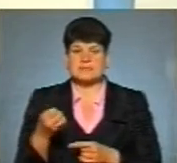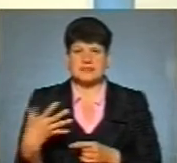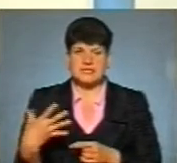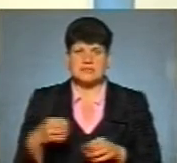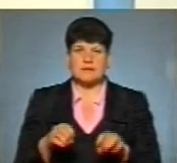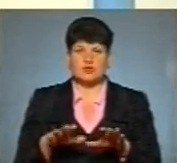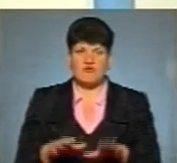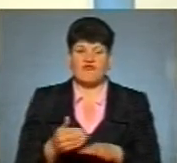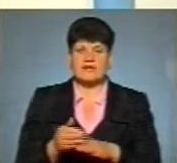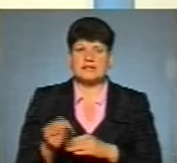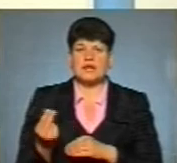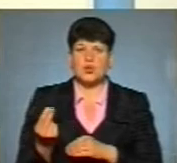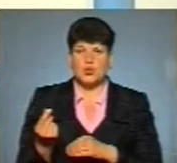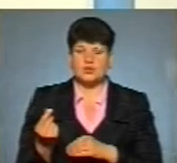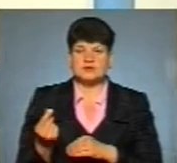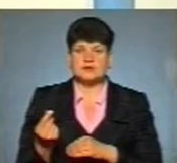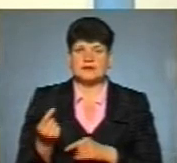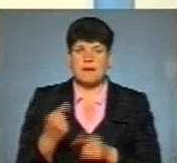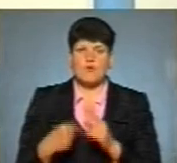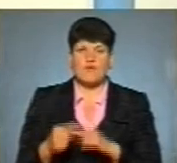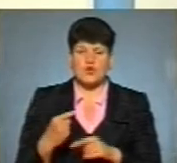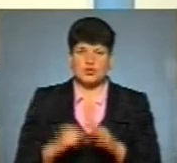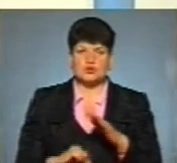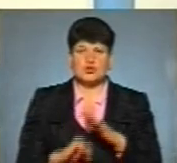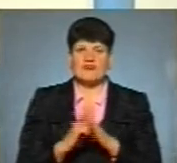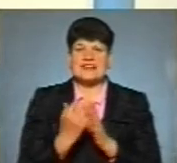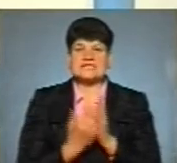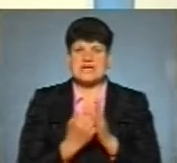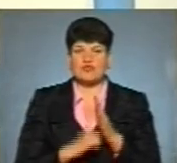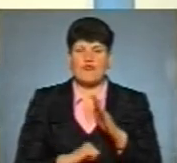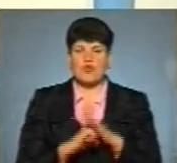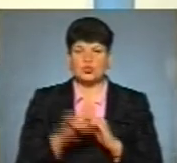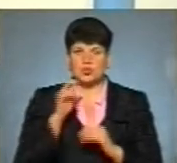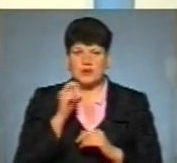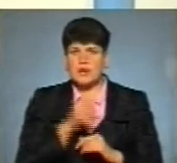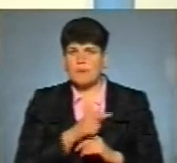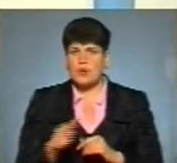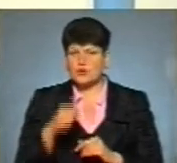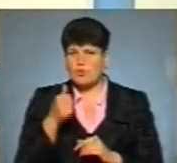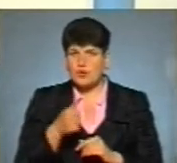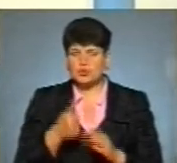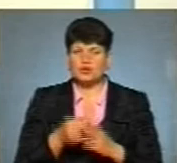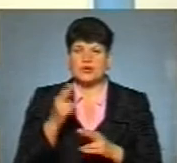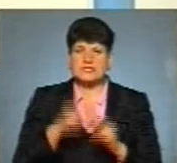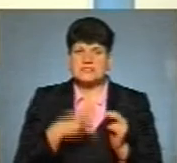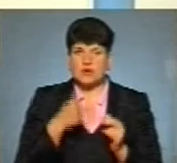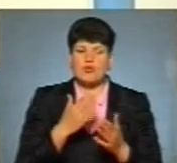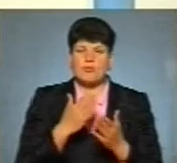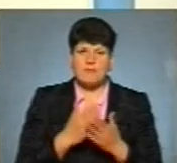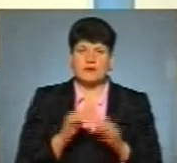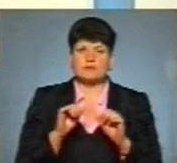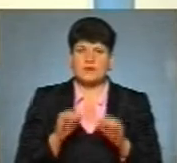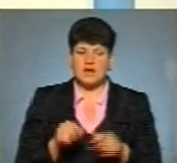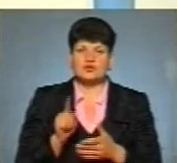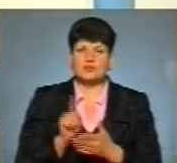де виділення коштів на поворотній основі з резервного фонду України. Протягом року, до кінця року вони мають право,